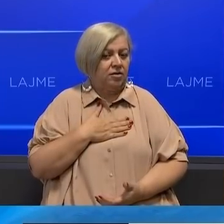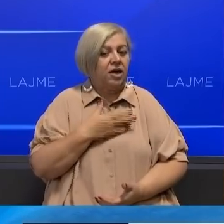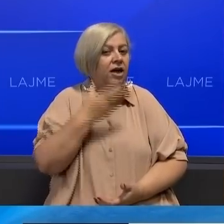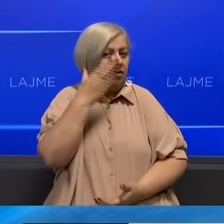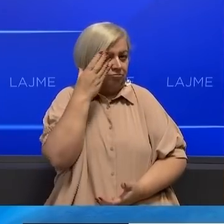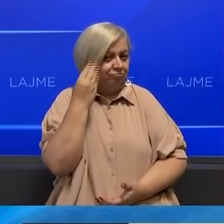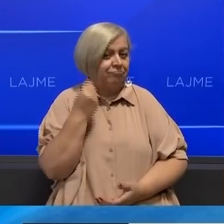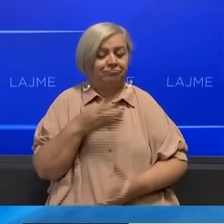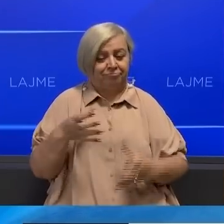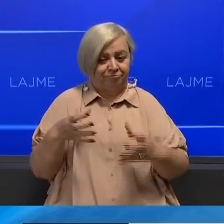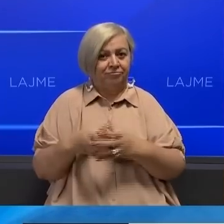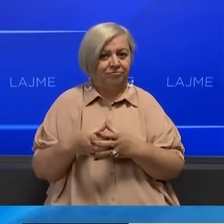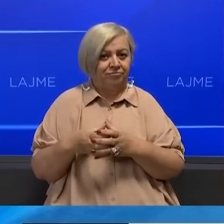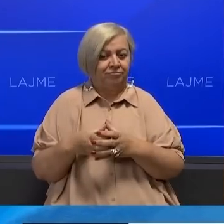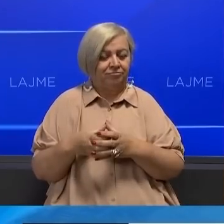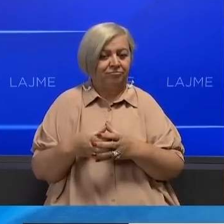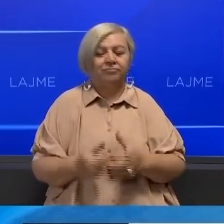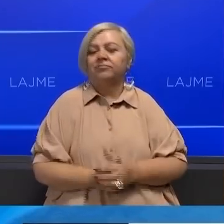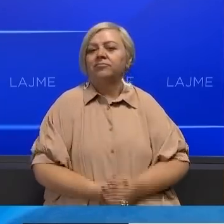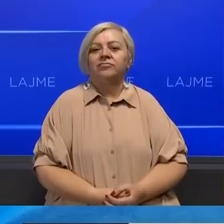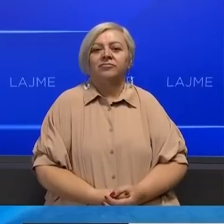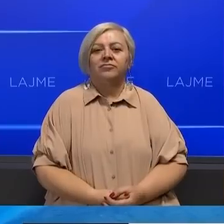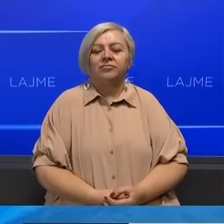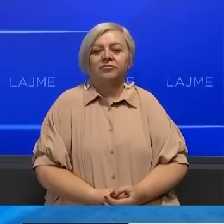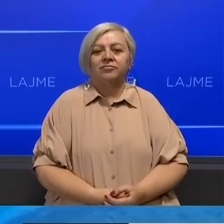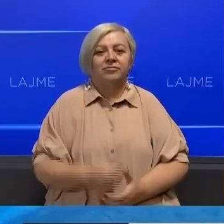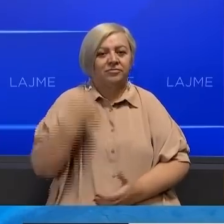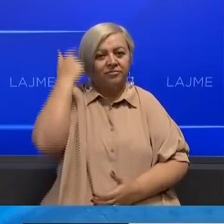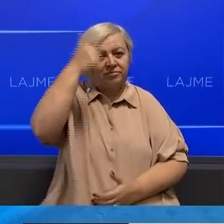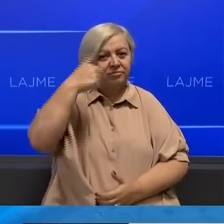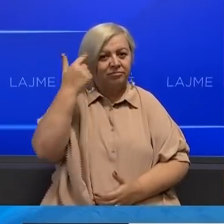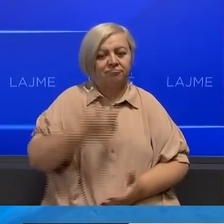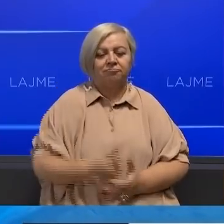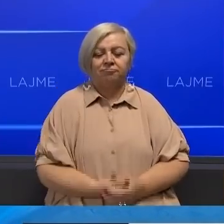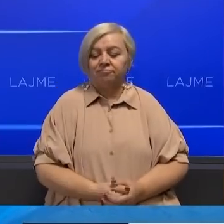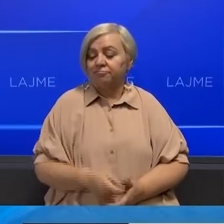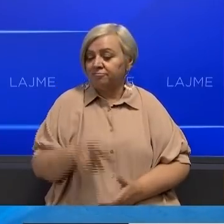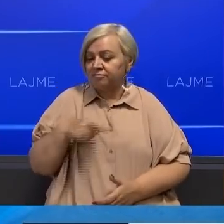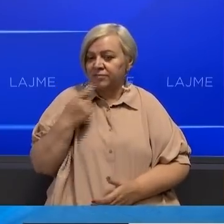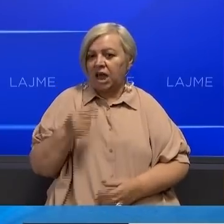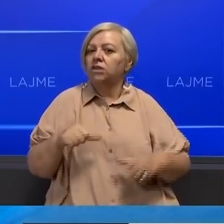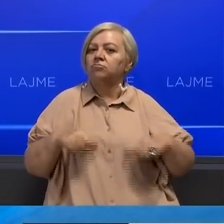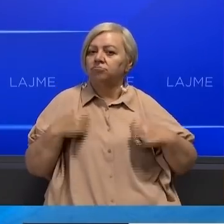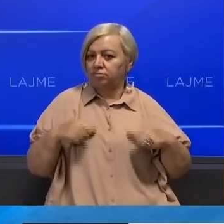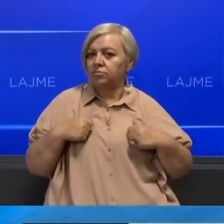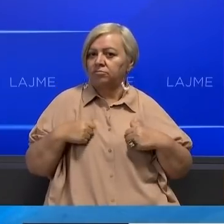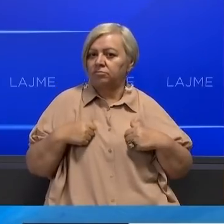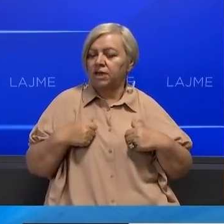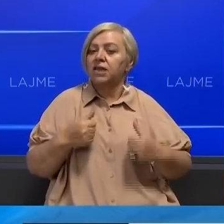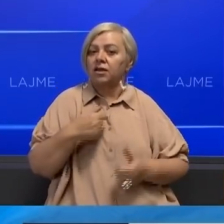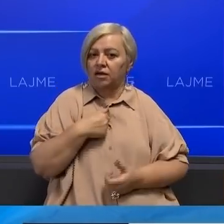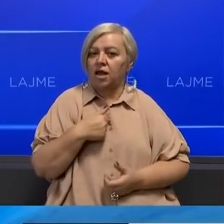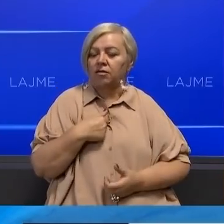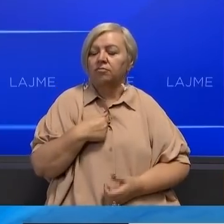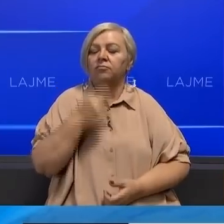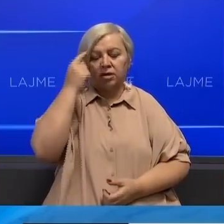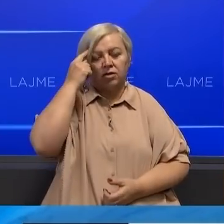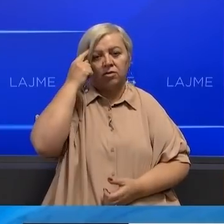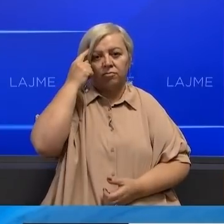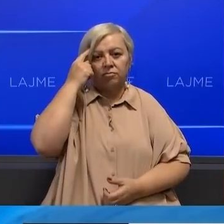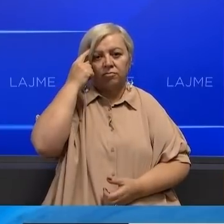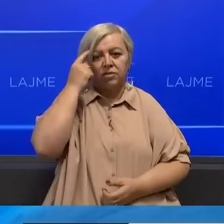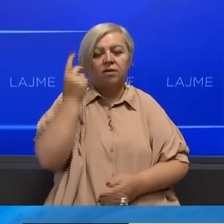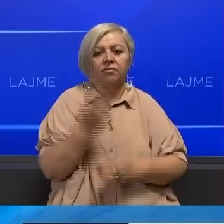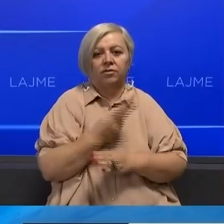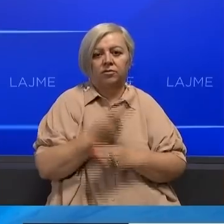harruar e botës sonë, e botës shqiptare, të themi si jemi gjallë dhe se edhe ne mendojmë për